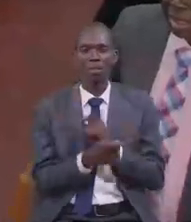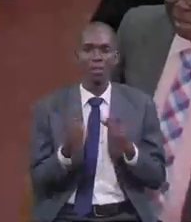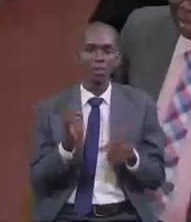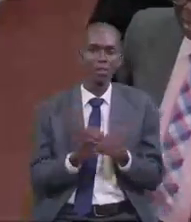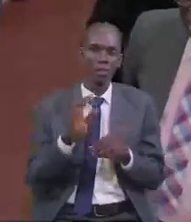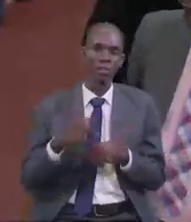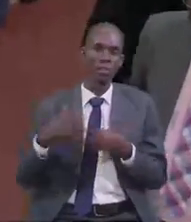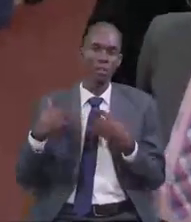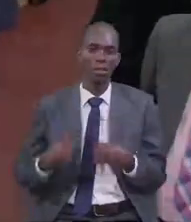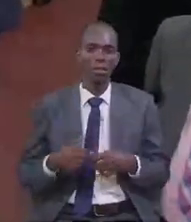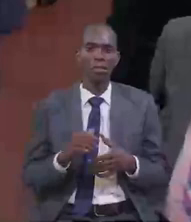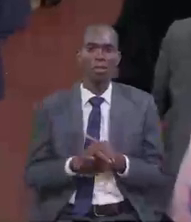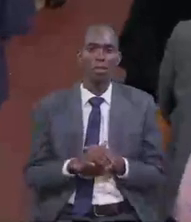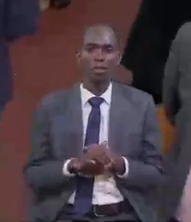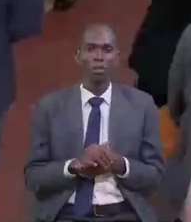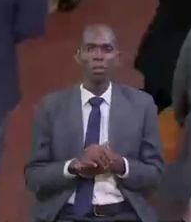cœur.